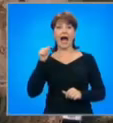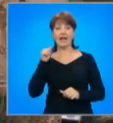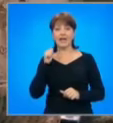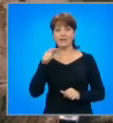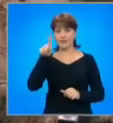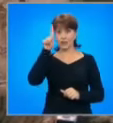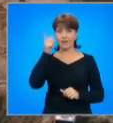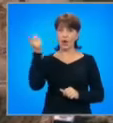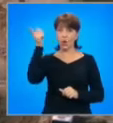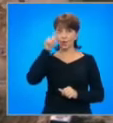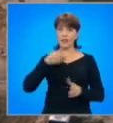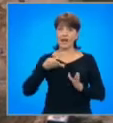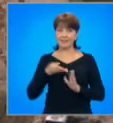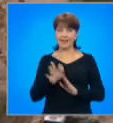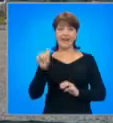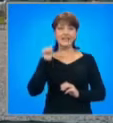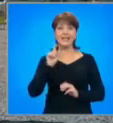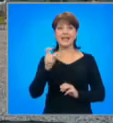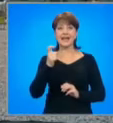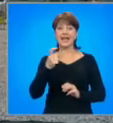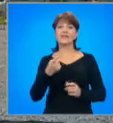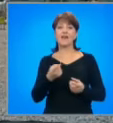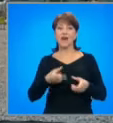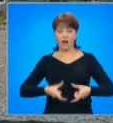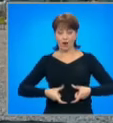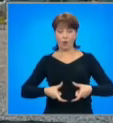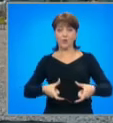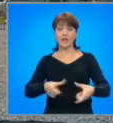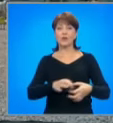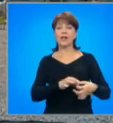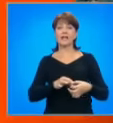Утре потича азерски газ по интерконектора Гърция-България.